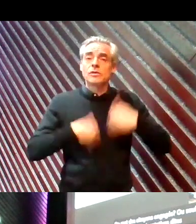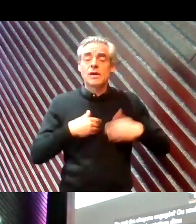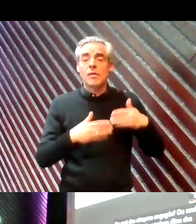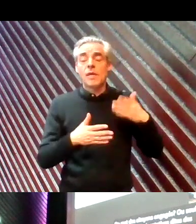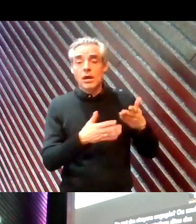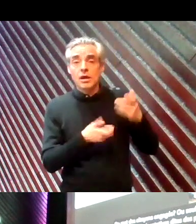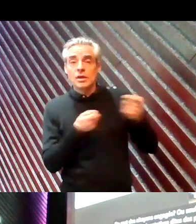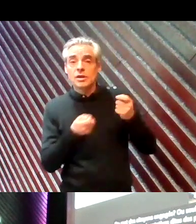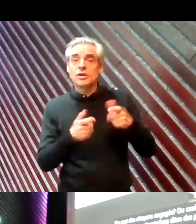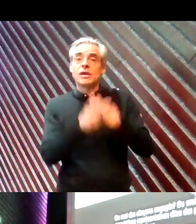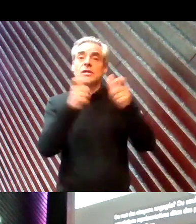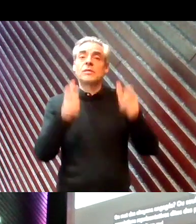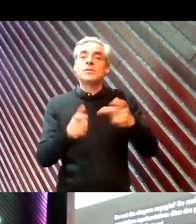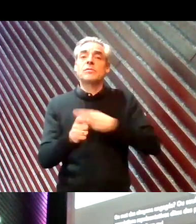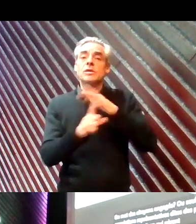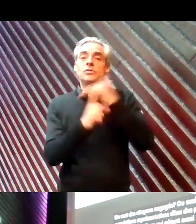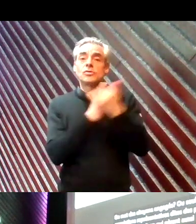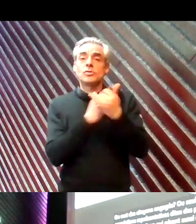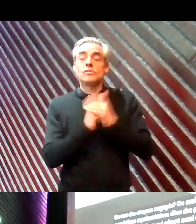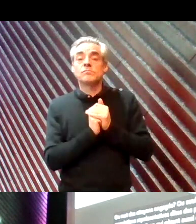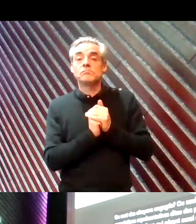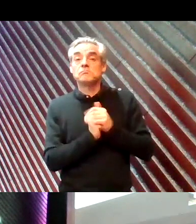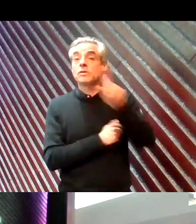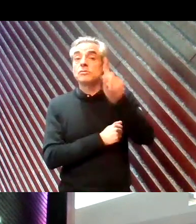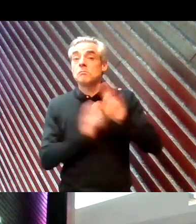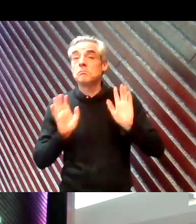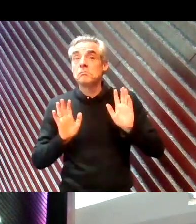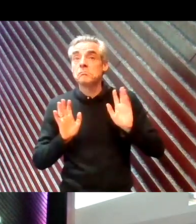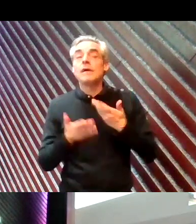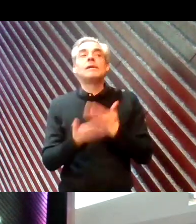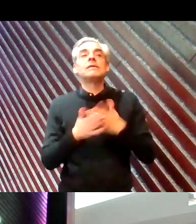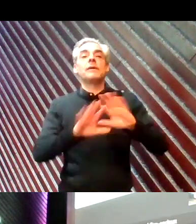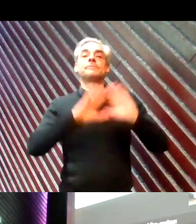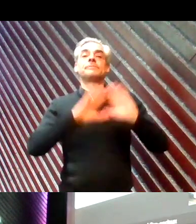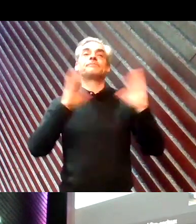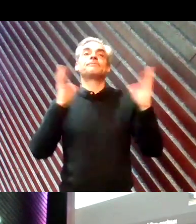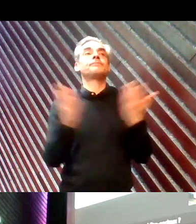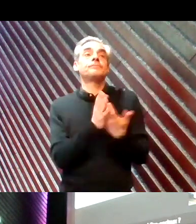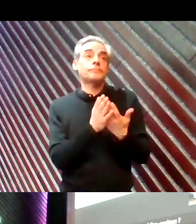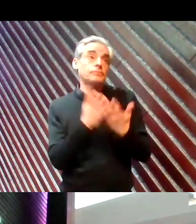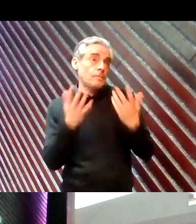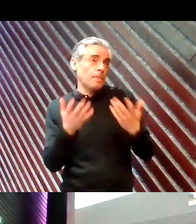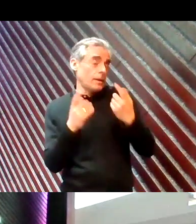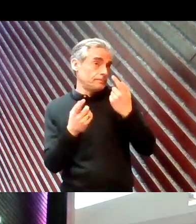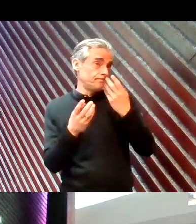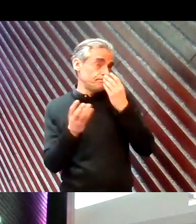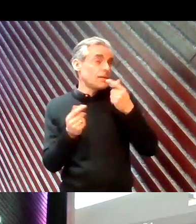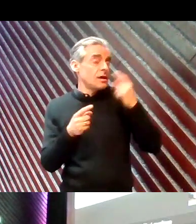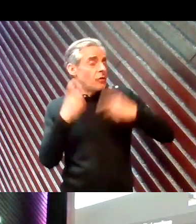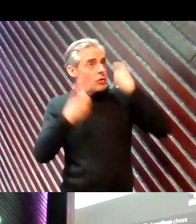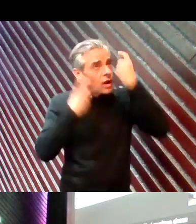'ambicapes qui gèrent aussi des établissements médico-sociaux pour un interrogation ? Et donc, ça, c'est aujourd'hui quelque chose qu'il faut